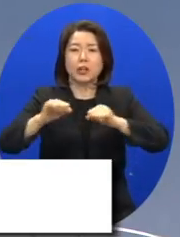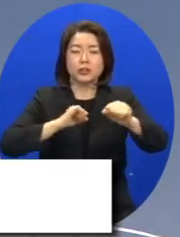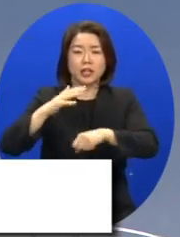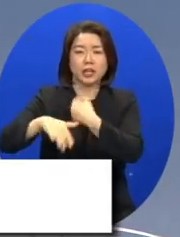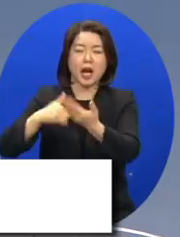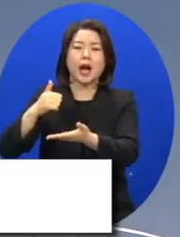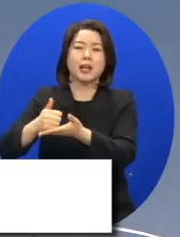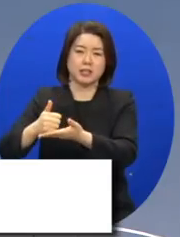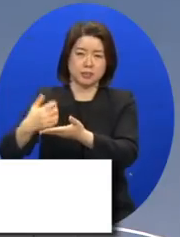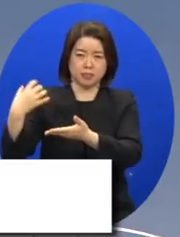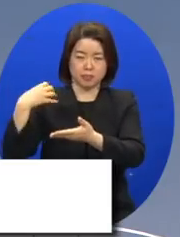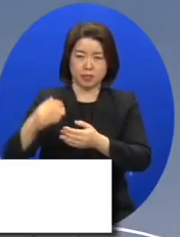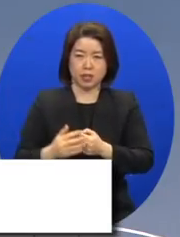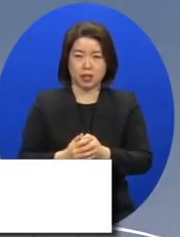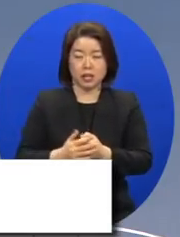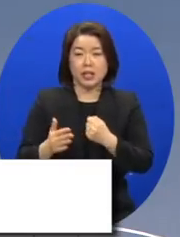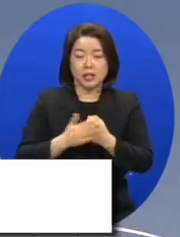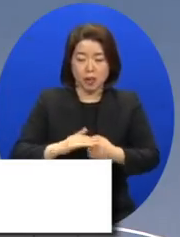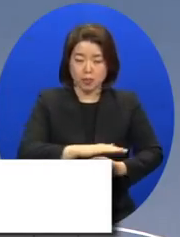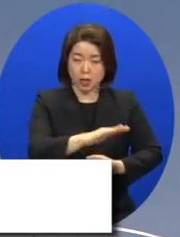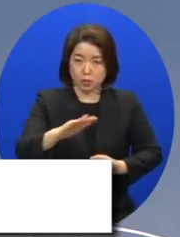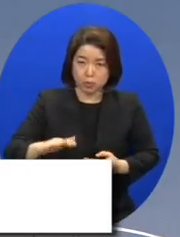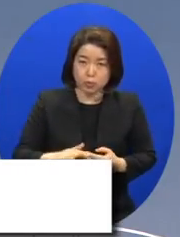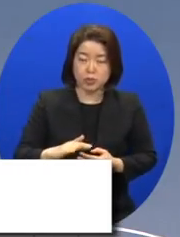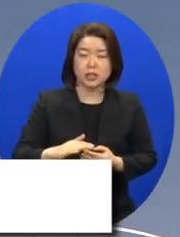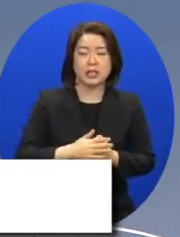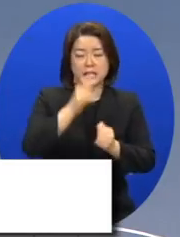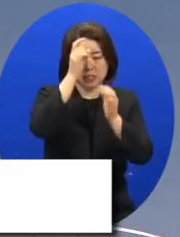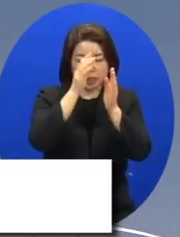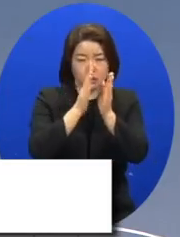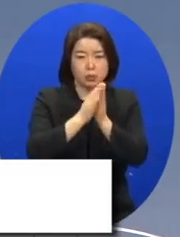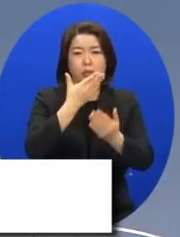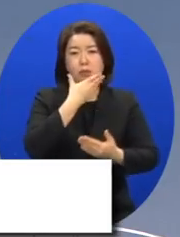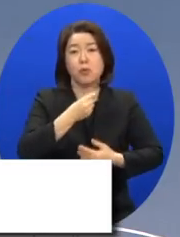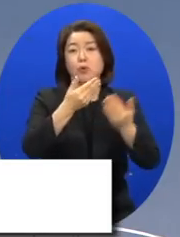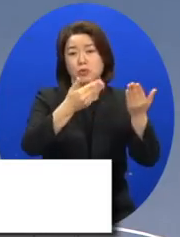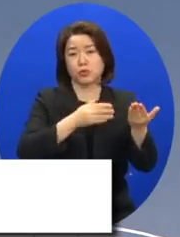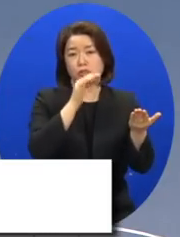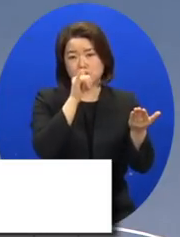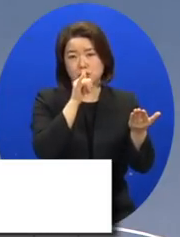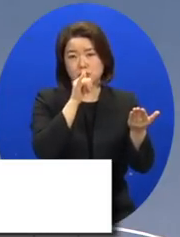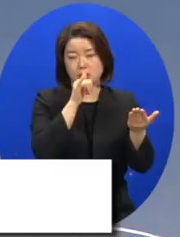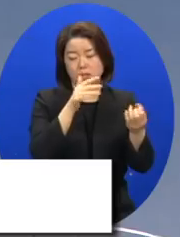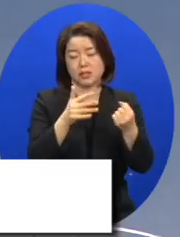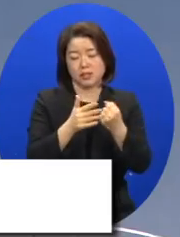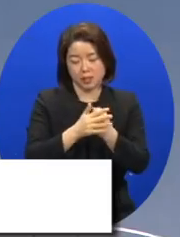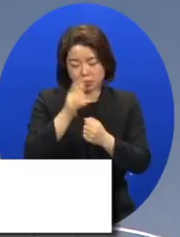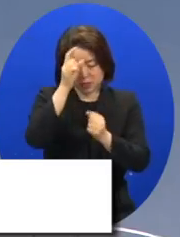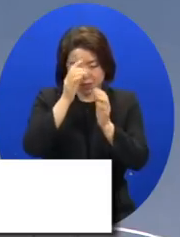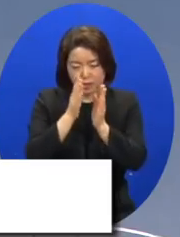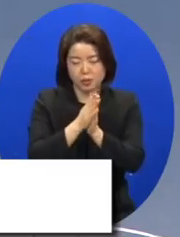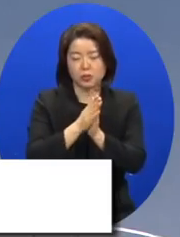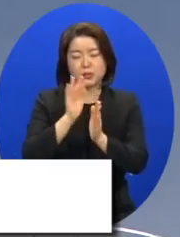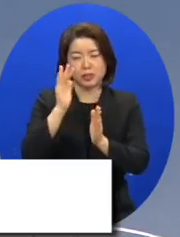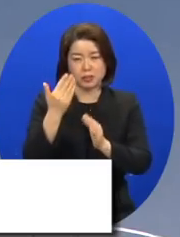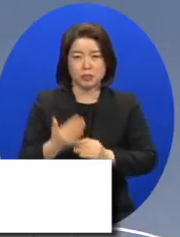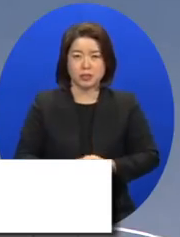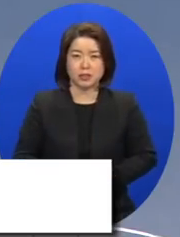그래서 우리에게 기도의 축복을 주신 거 아님 그래서 기도 하는 거죠